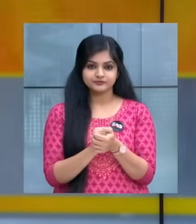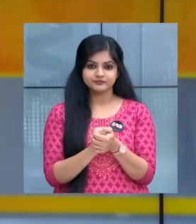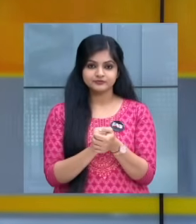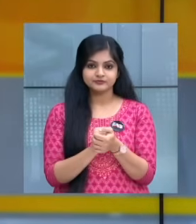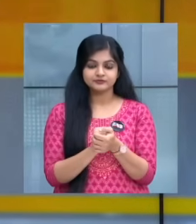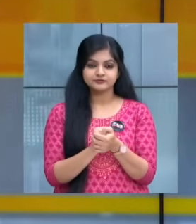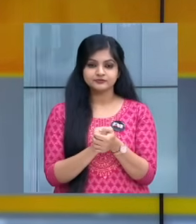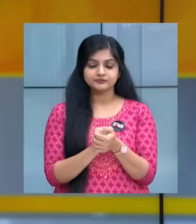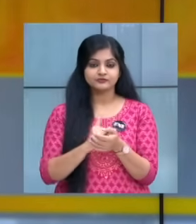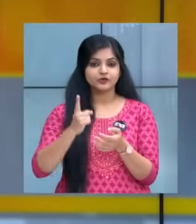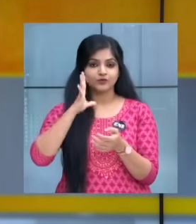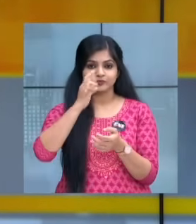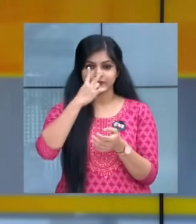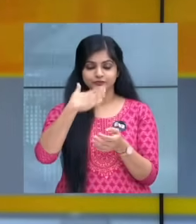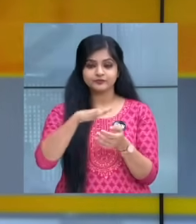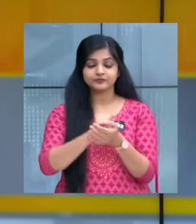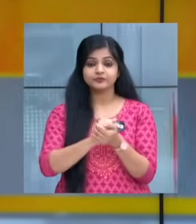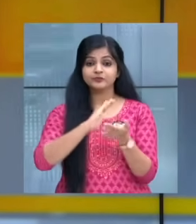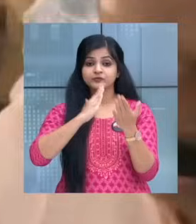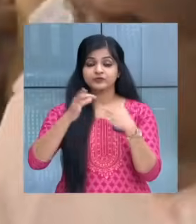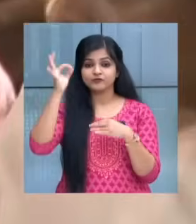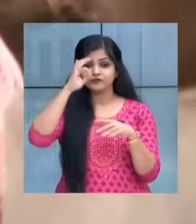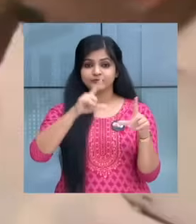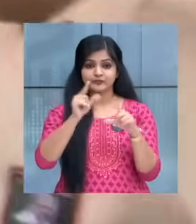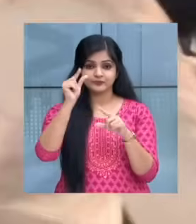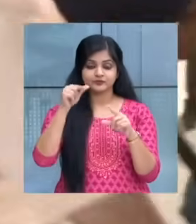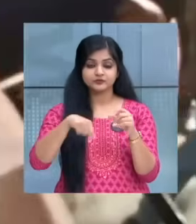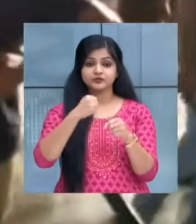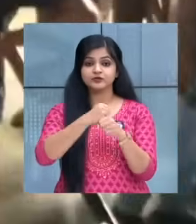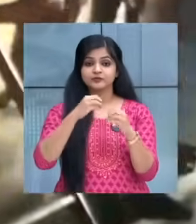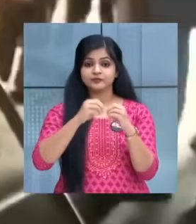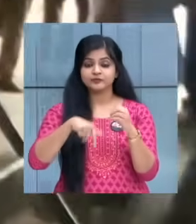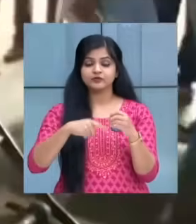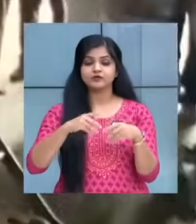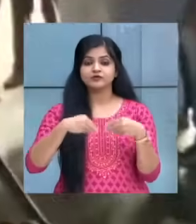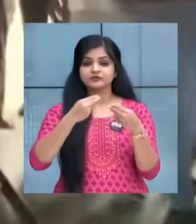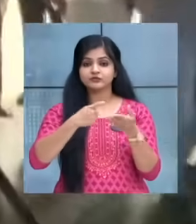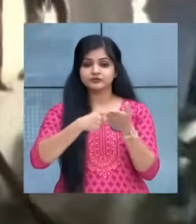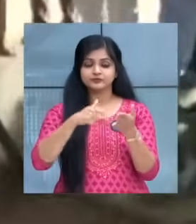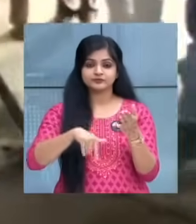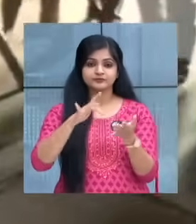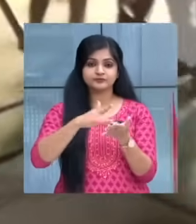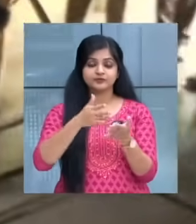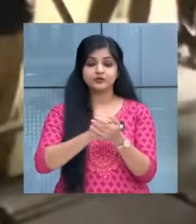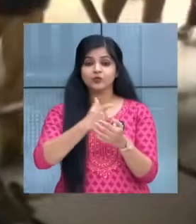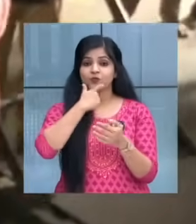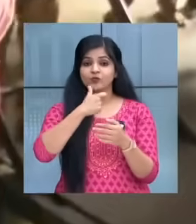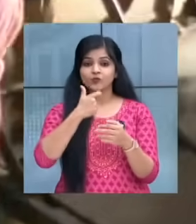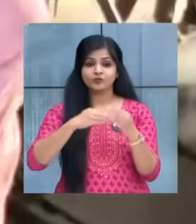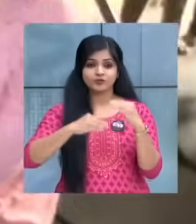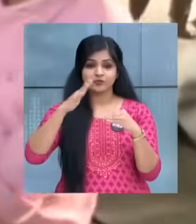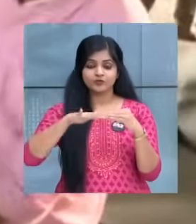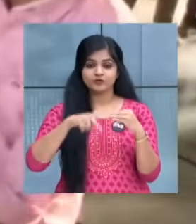ജെറിയും. ആദ്യ വാർത്തയിലേക്ക്. അന്തരിച്ച സിനിമാ നിർമ്മാതാവ് ഗാന്ധിമതി ബാലന് വിട ചൊല്ലി നാട്. വാർദ്ധക്യ സഹജമായ അസുഖത്തെ